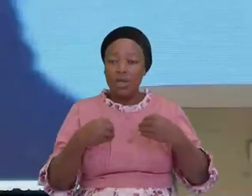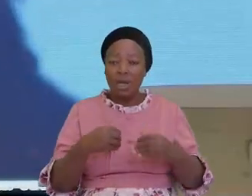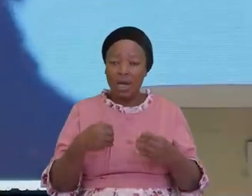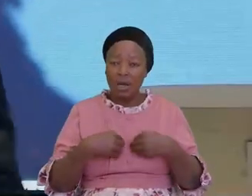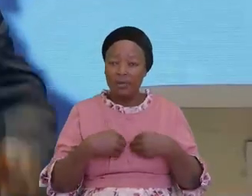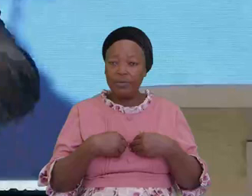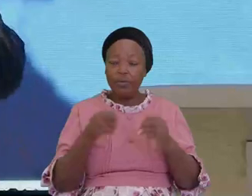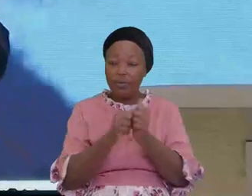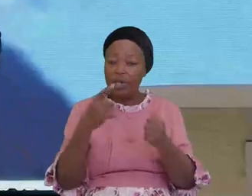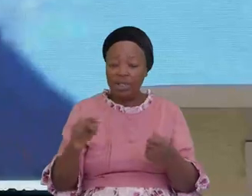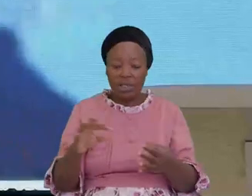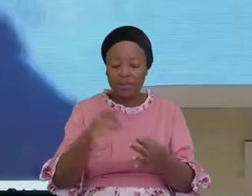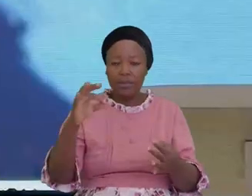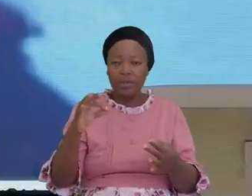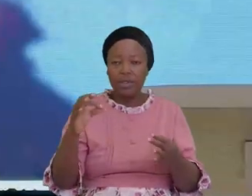avons l'esprit.